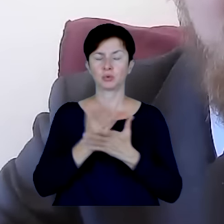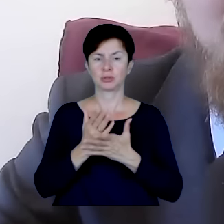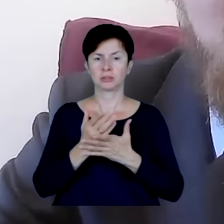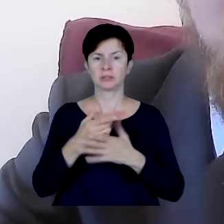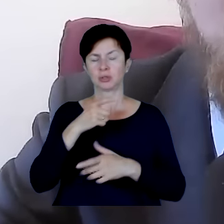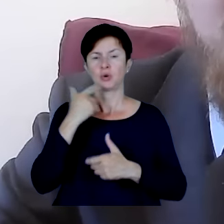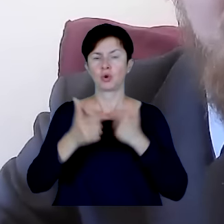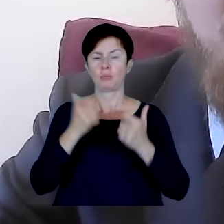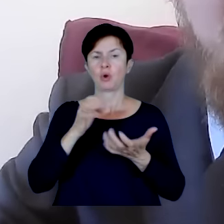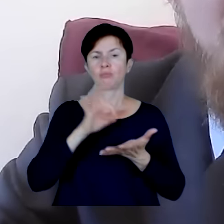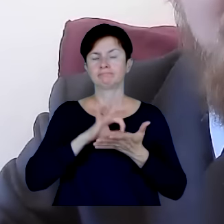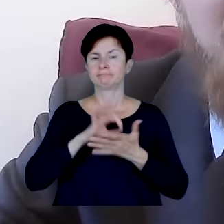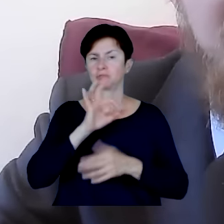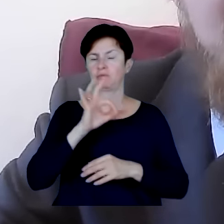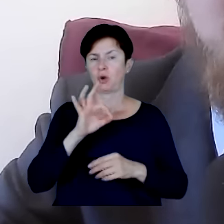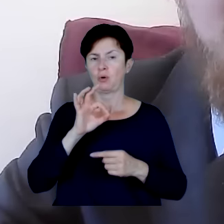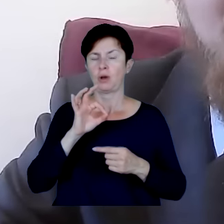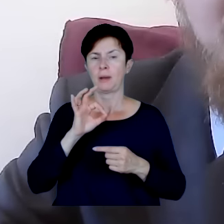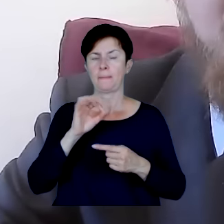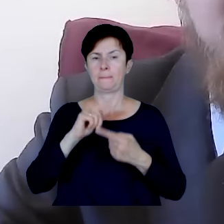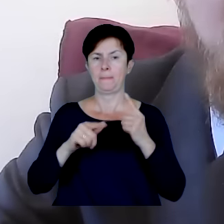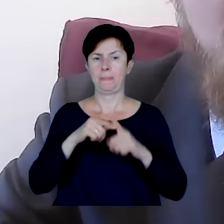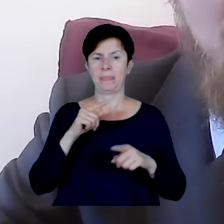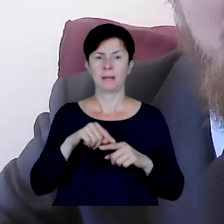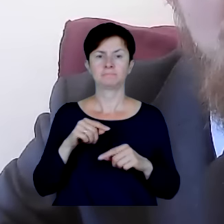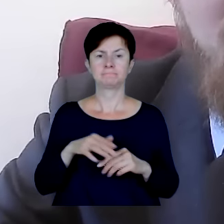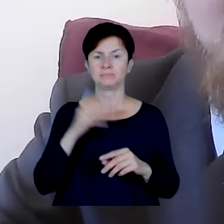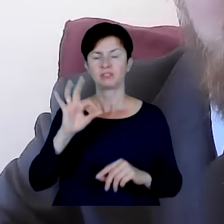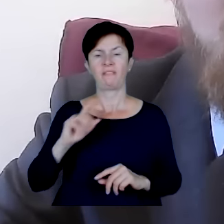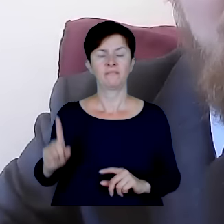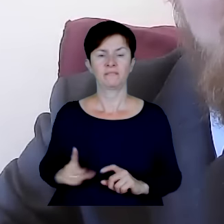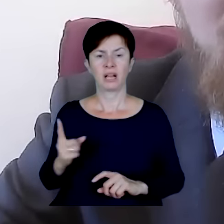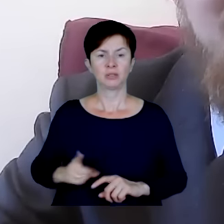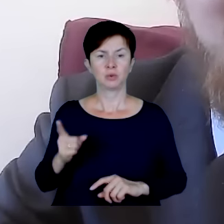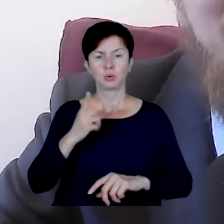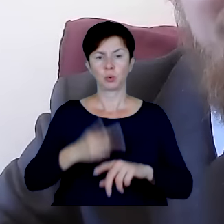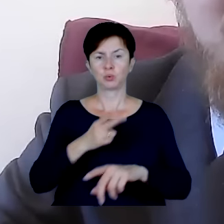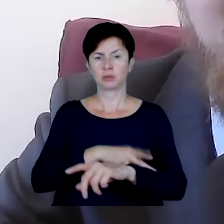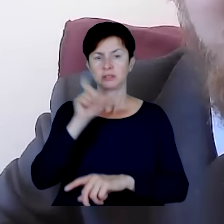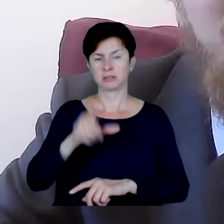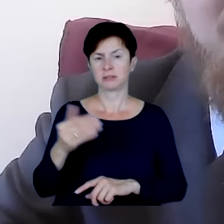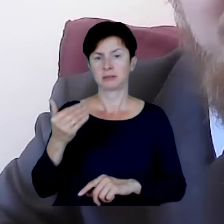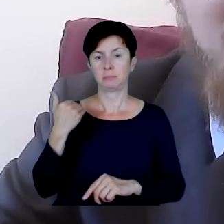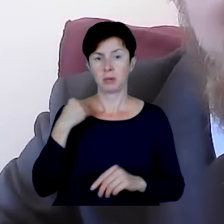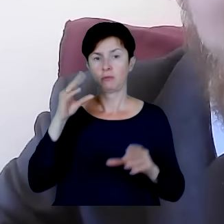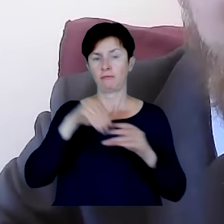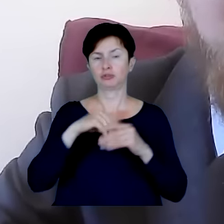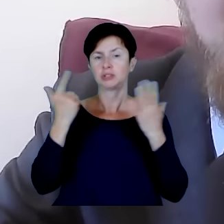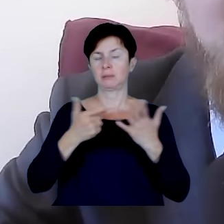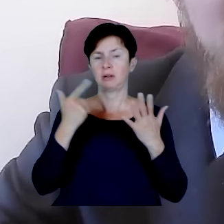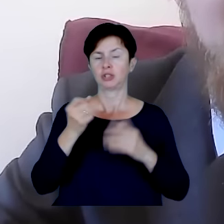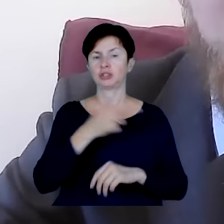konsekwentną politykę. Dość dobrze to podsumował Fabrice Leggeri, francuski urzędnik, który był przez 7 lat szefem Frontexu w